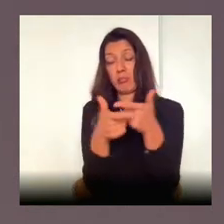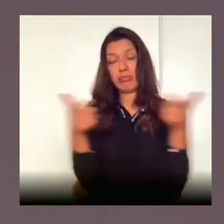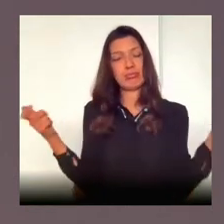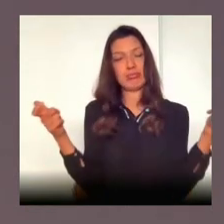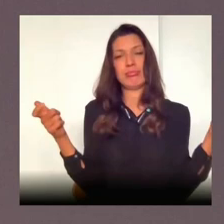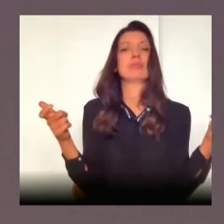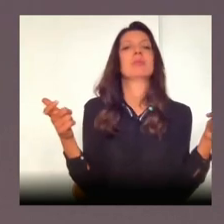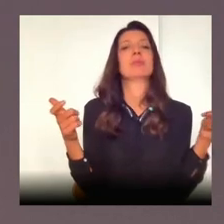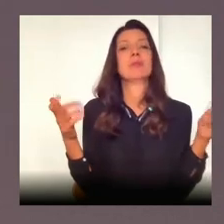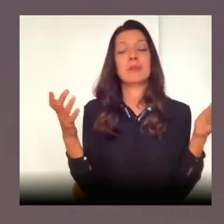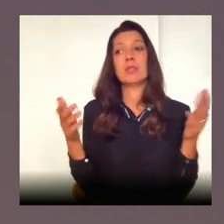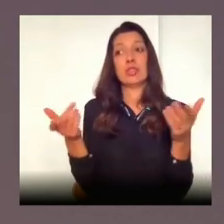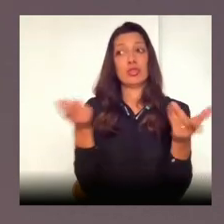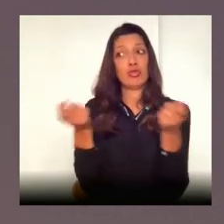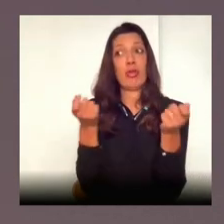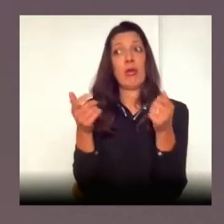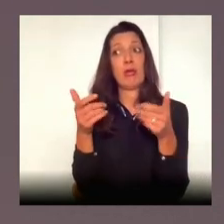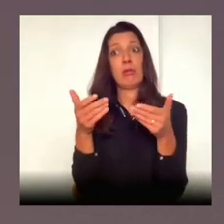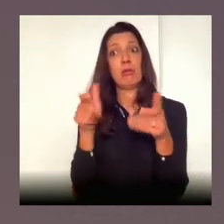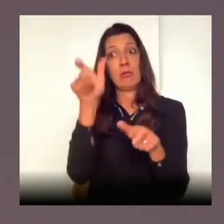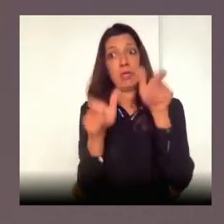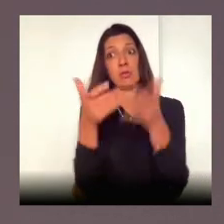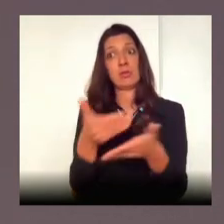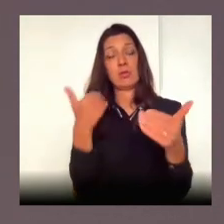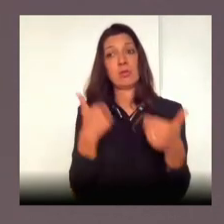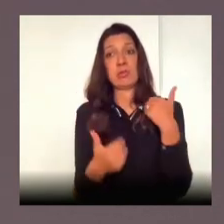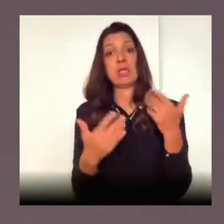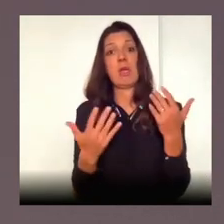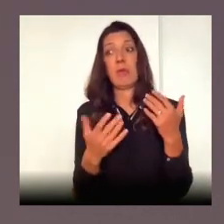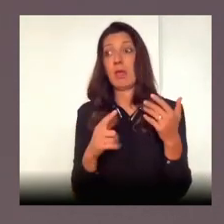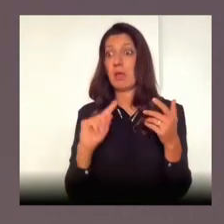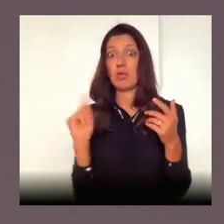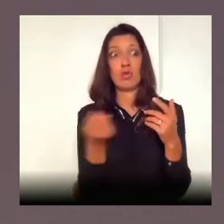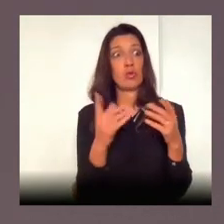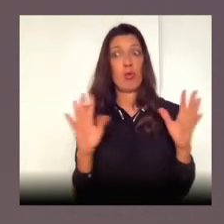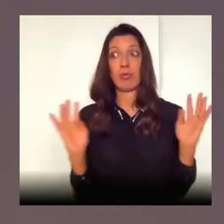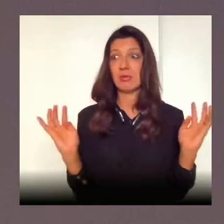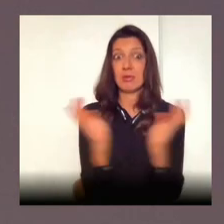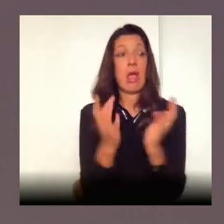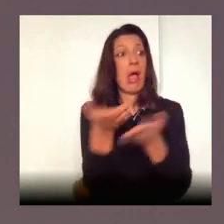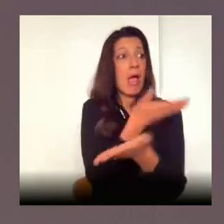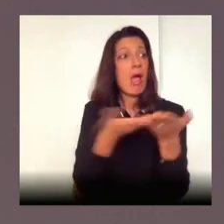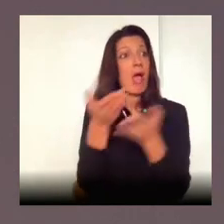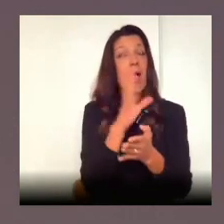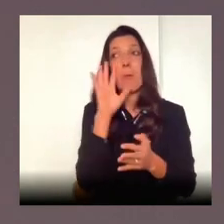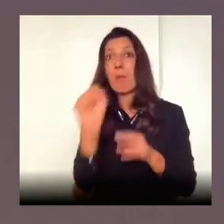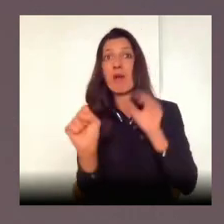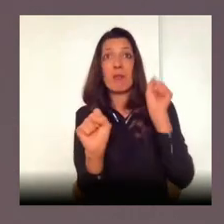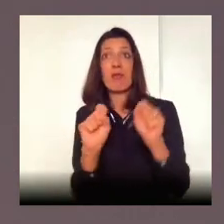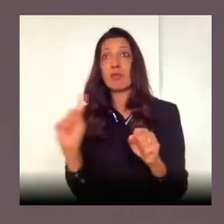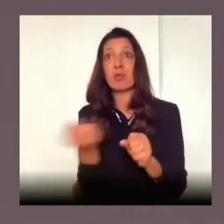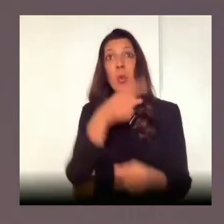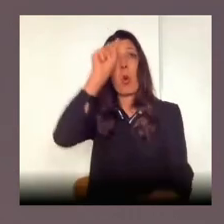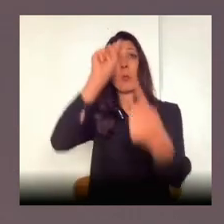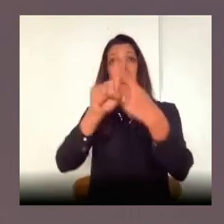beaucoup d'autres univers qui s'occupent du handicap. Et le fait, ne serait-ce qu'on se retrouve tous ensemble pour pouvoir échanger et se rendre compte que finalement on regarde dans la même direction, on a les